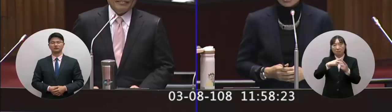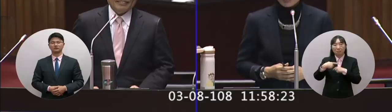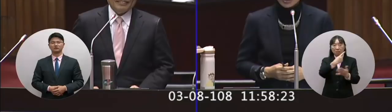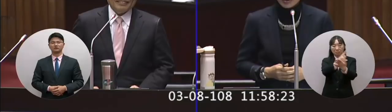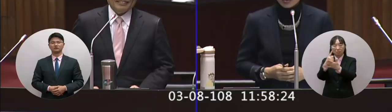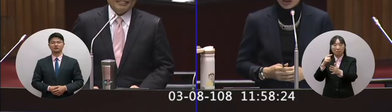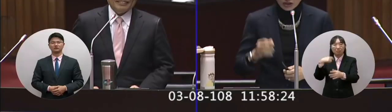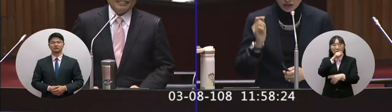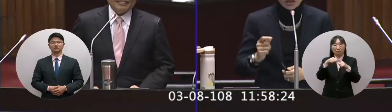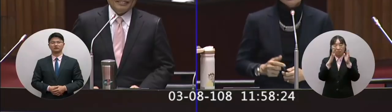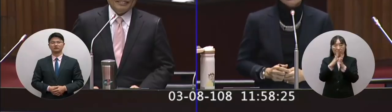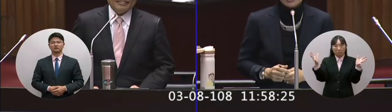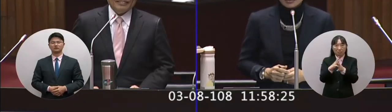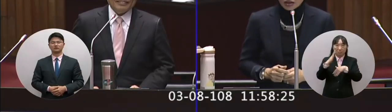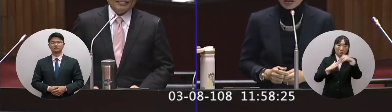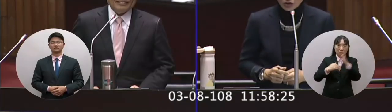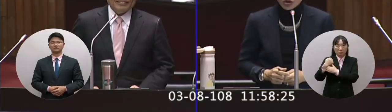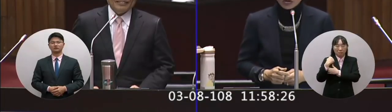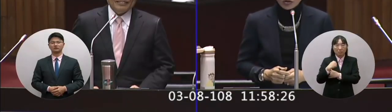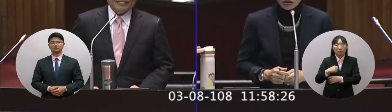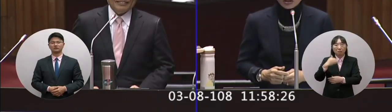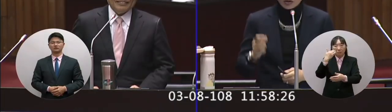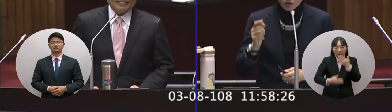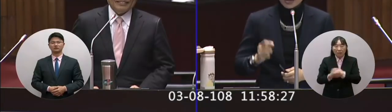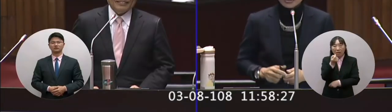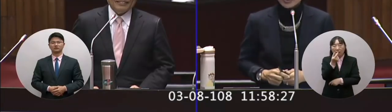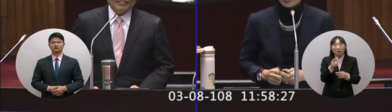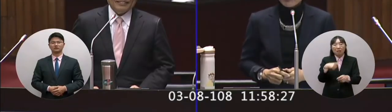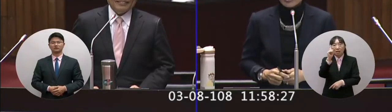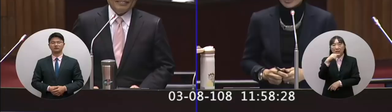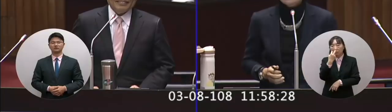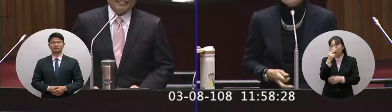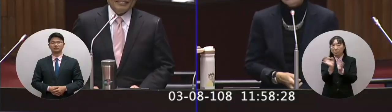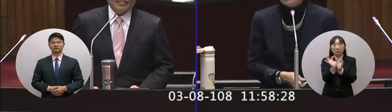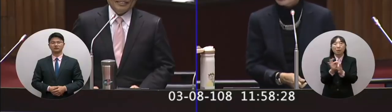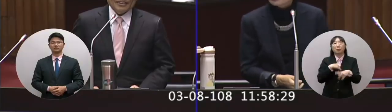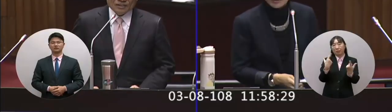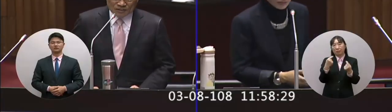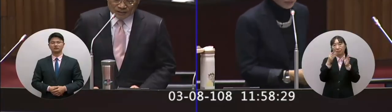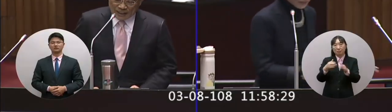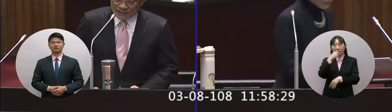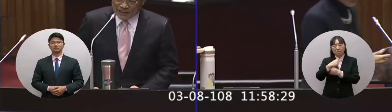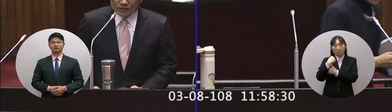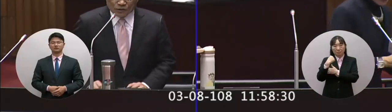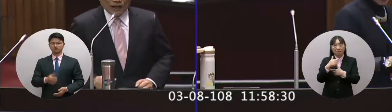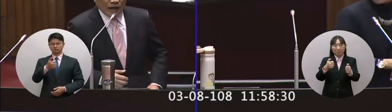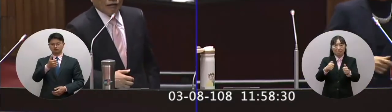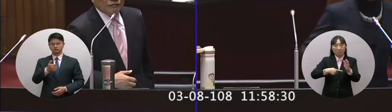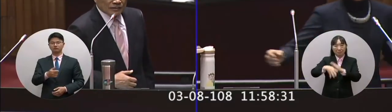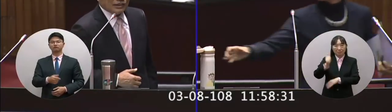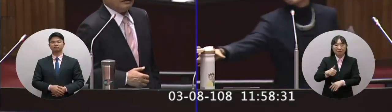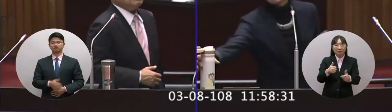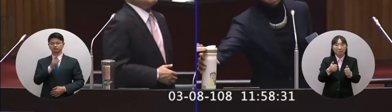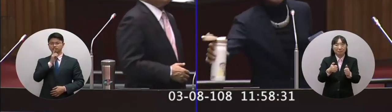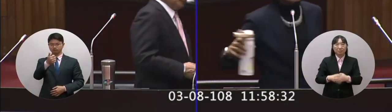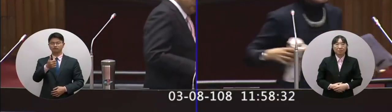湾人民一起来为台湾努力，即使只剩下最后一口气，我们还是要为台湾奋战。谢谢苏院长，谢谢。 非常谢谢，说得很